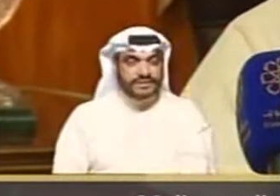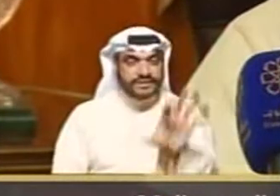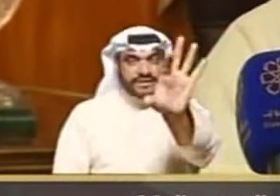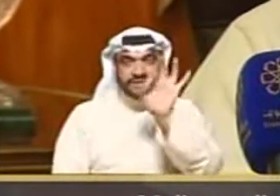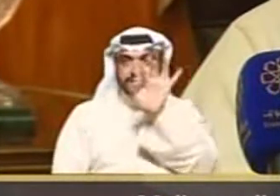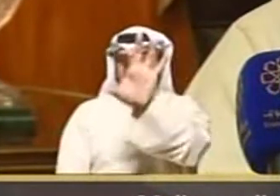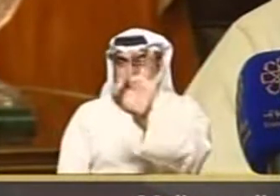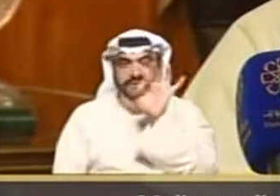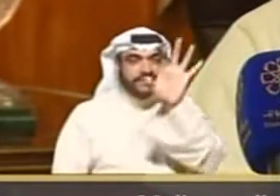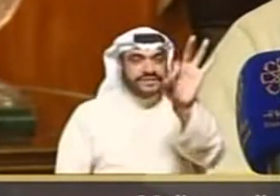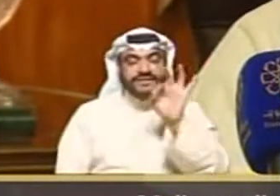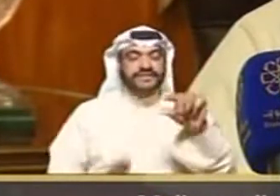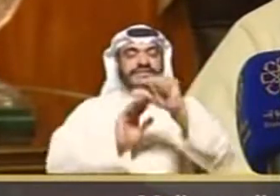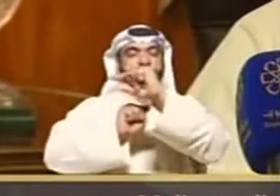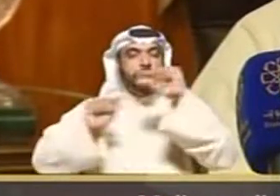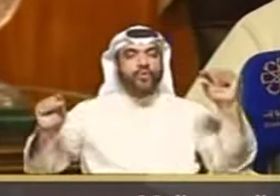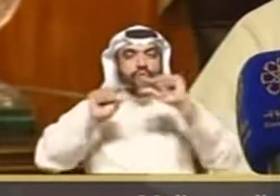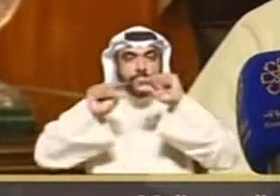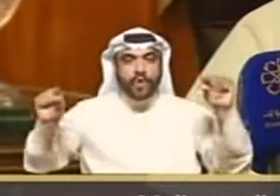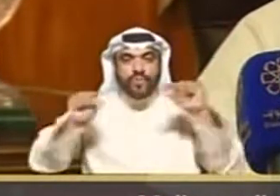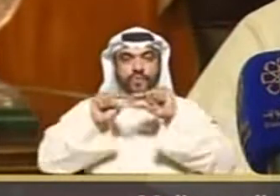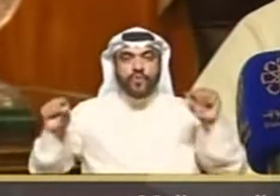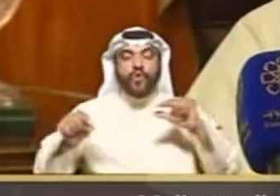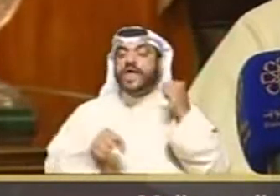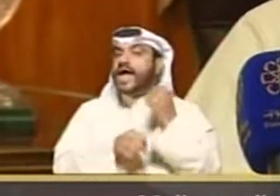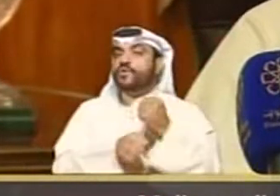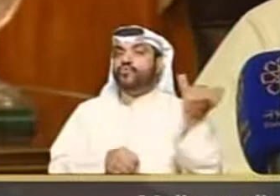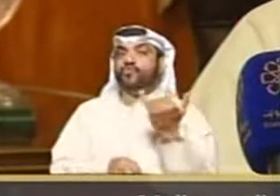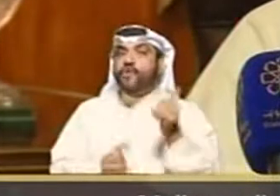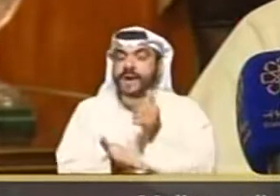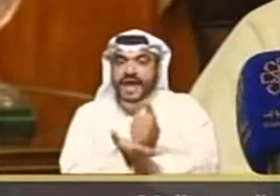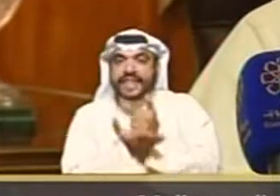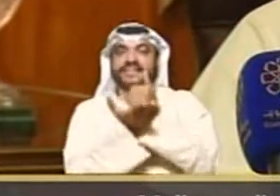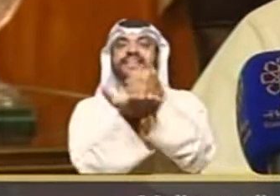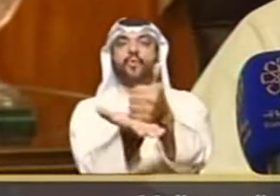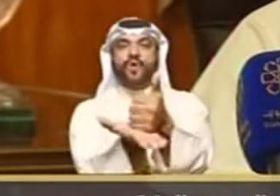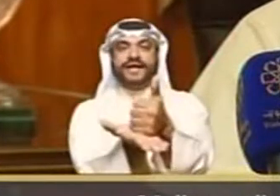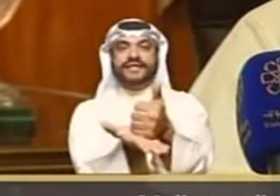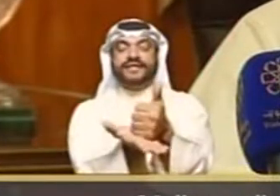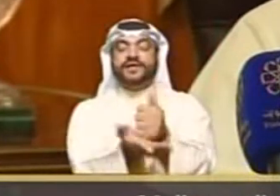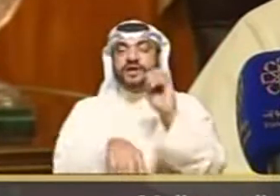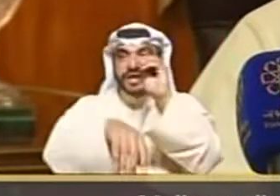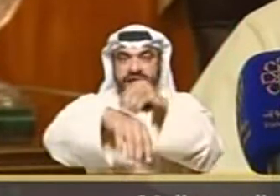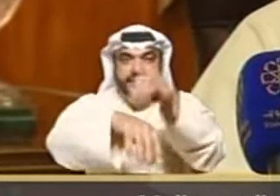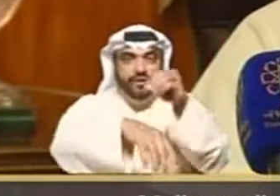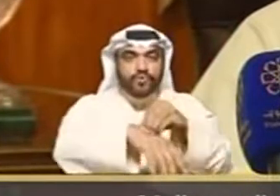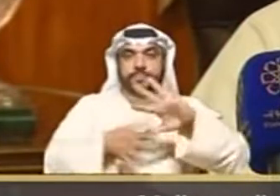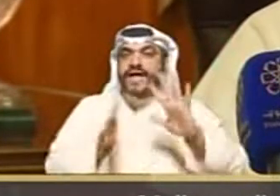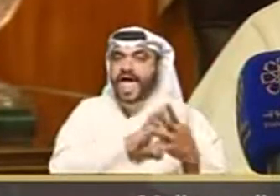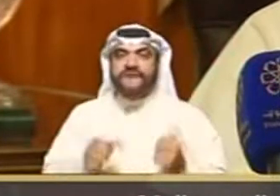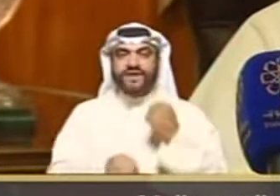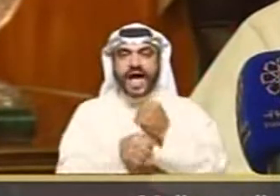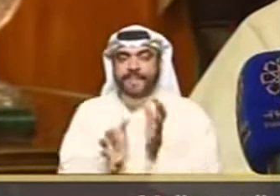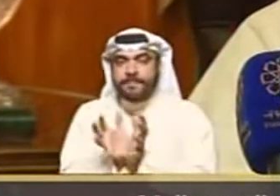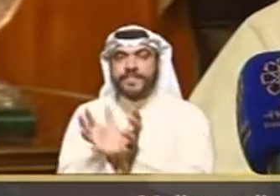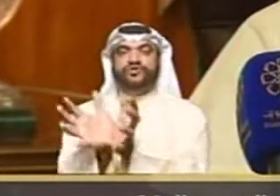اخترنا بهذا العام ثيمة العمل التطوعي، فراح يتم تدريب